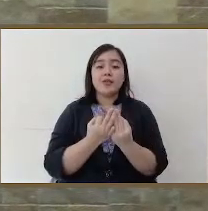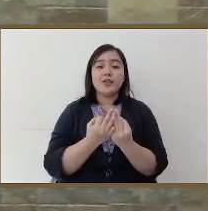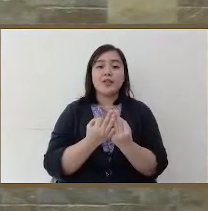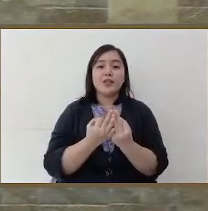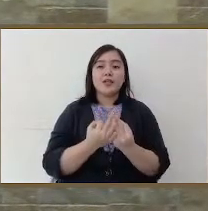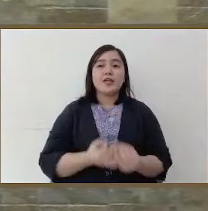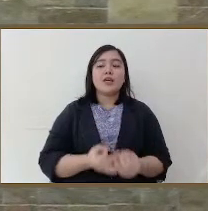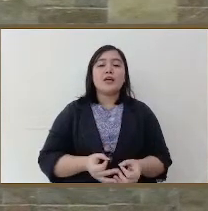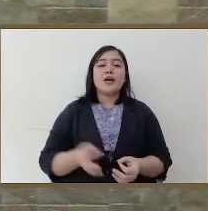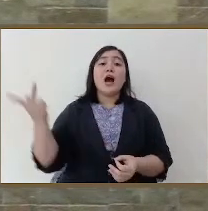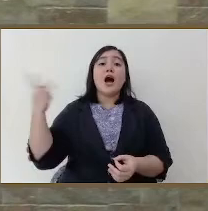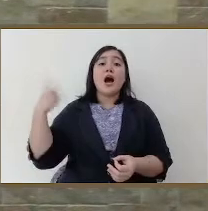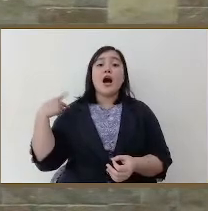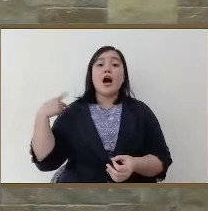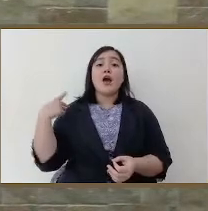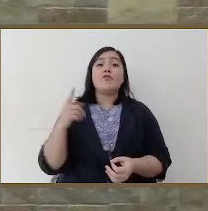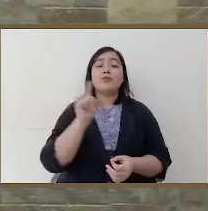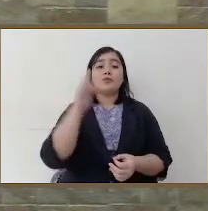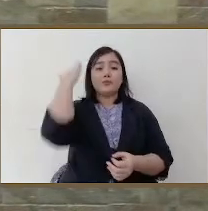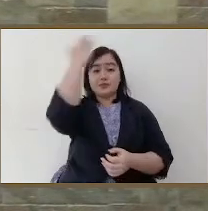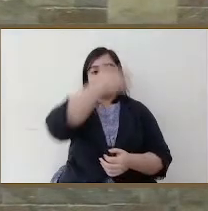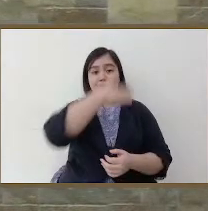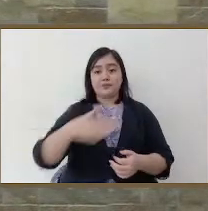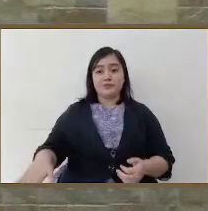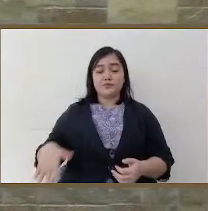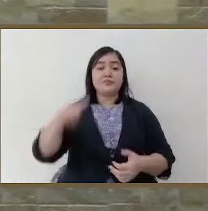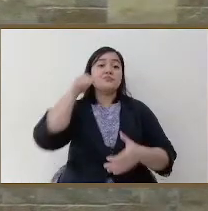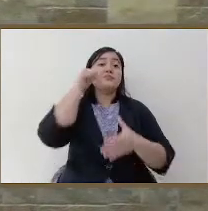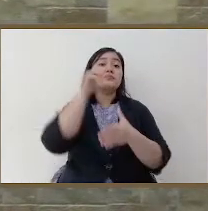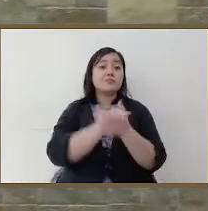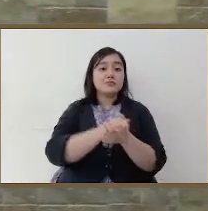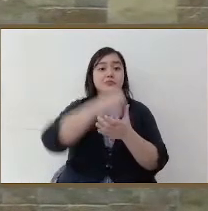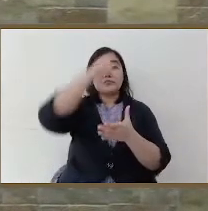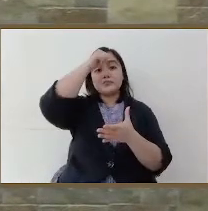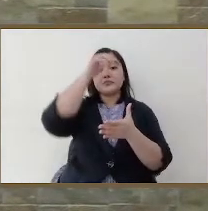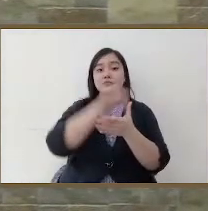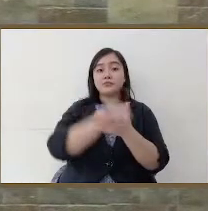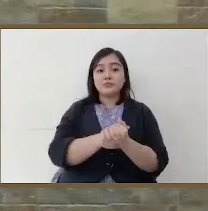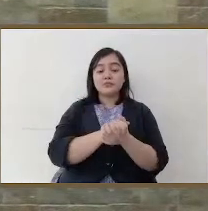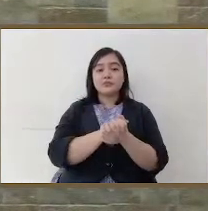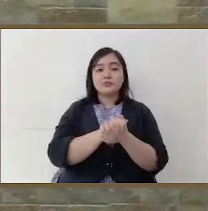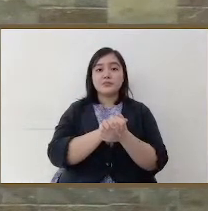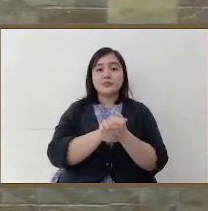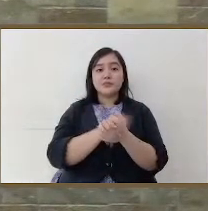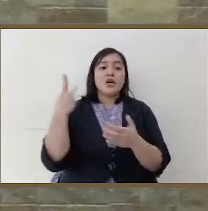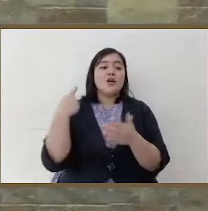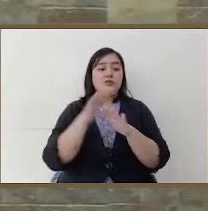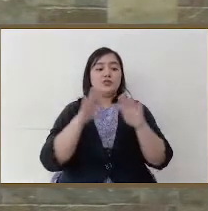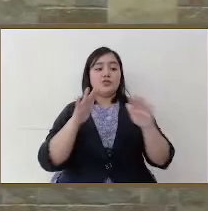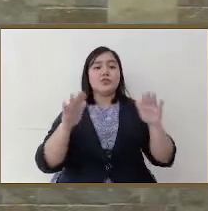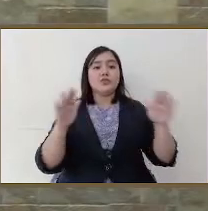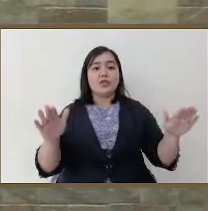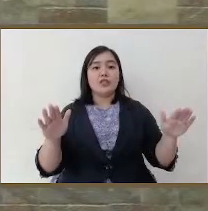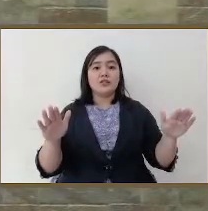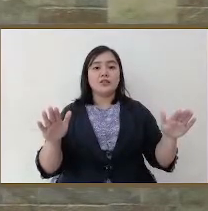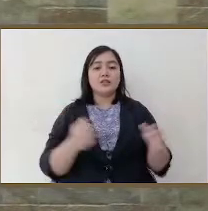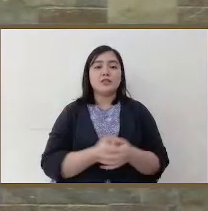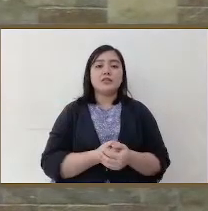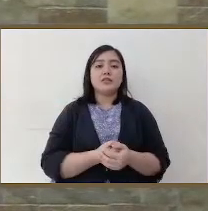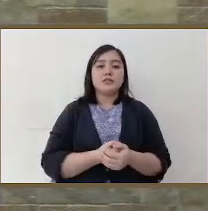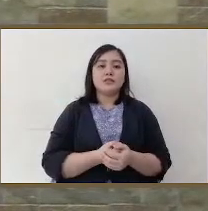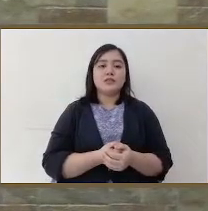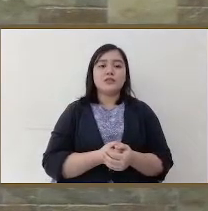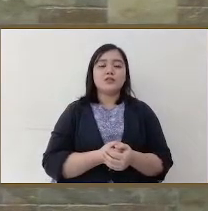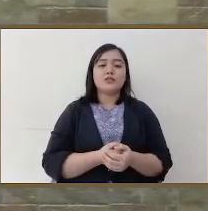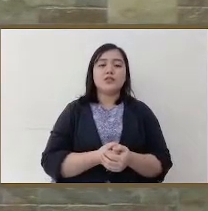mga kapatid. Nandiyan ang babae, nandiyan ang lalaki, nandiyan na maya-maya meron na tayong mga anak, mga kapatid. So binubuo po yan ng mga